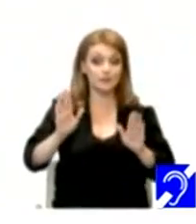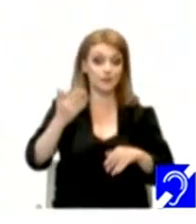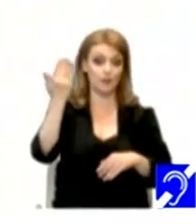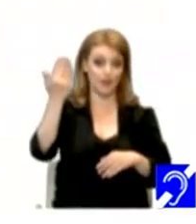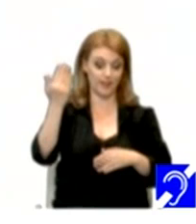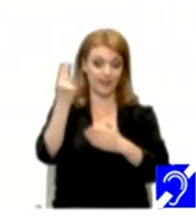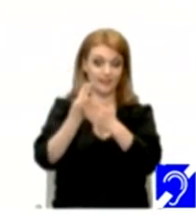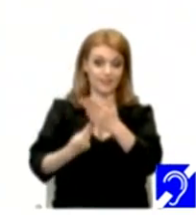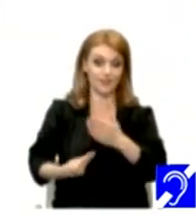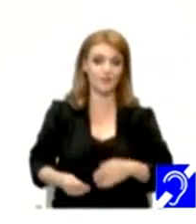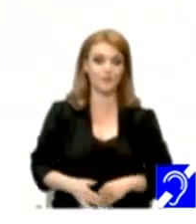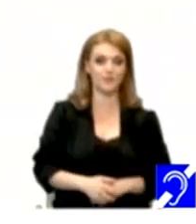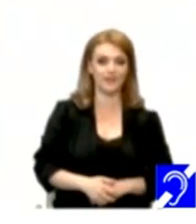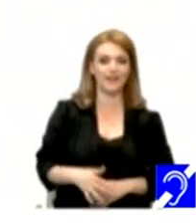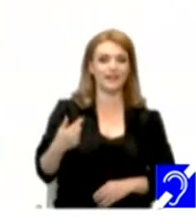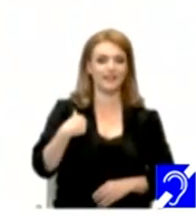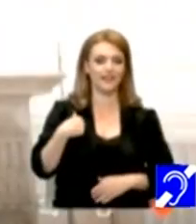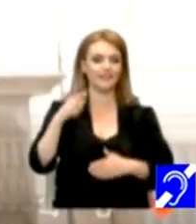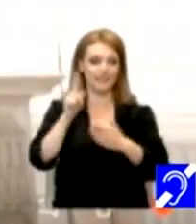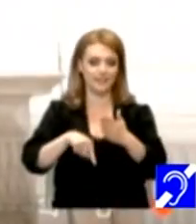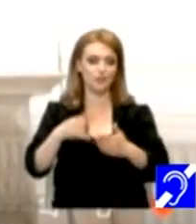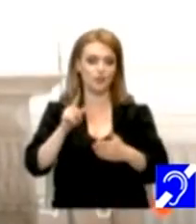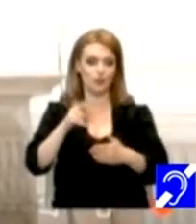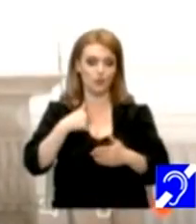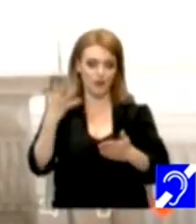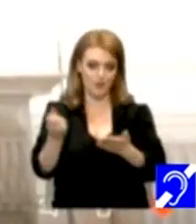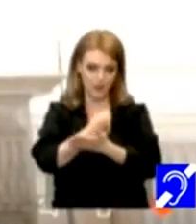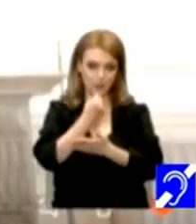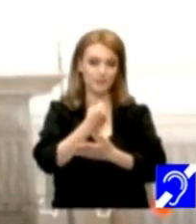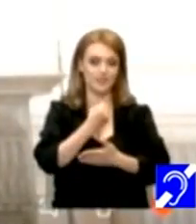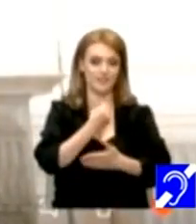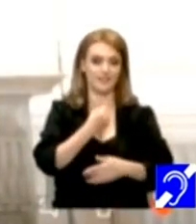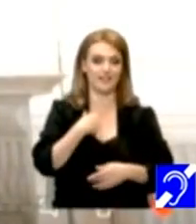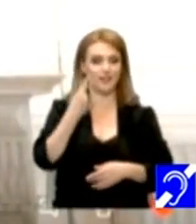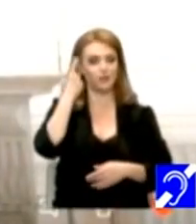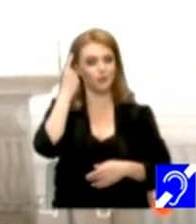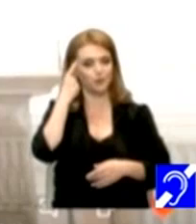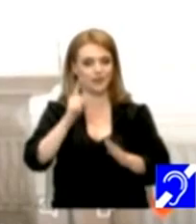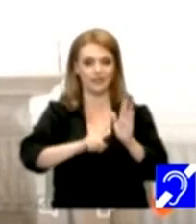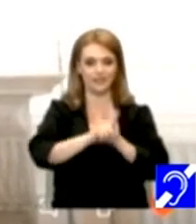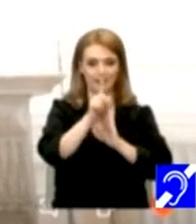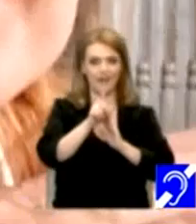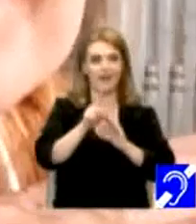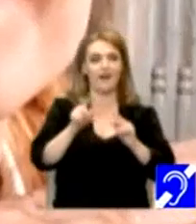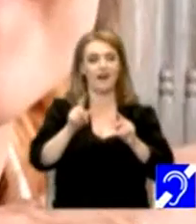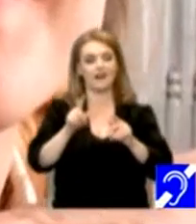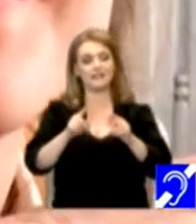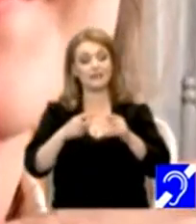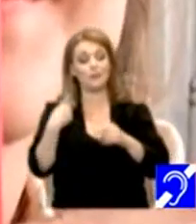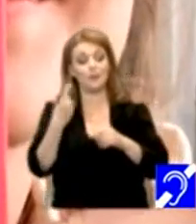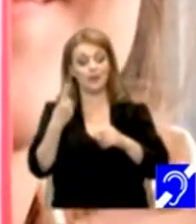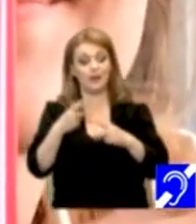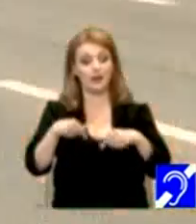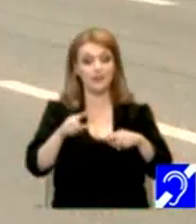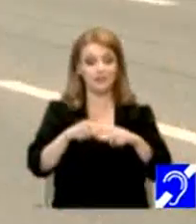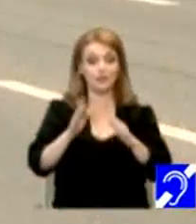lucrările sale. Sper să meargă bine deja expozițiile acestea. Mă gândesc eventual să fac un album fizic, poate